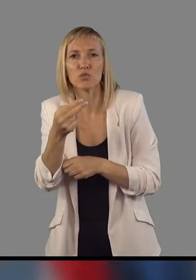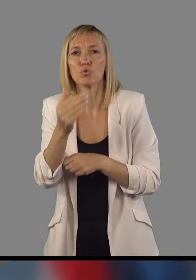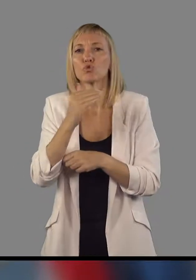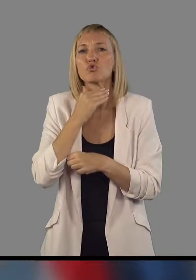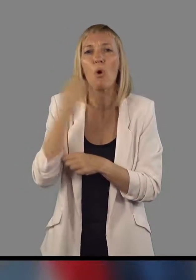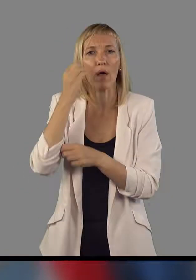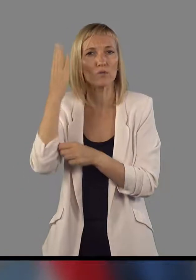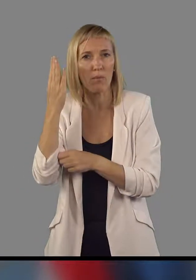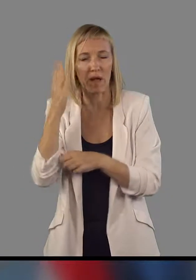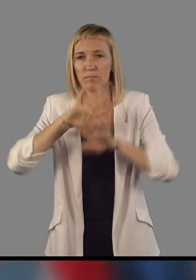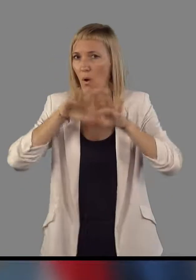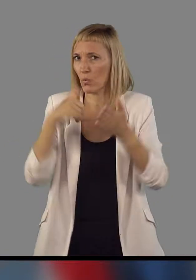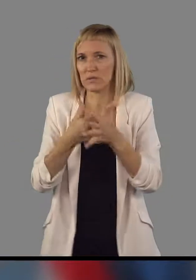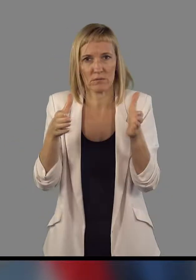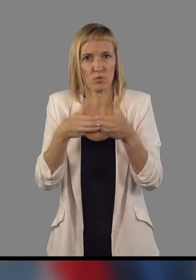in seveda tudi